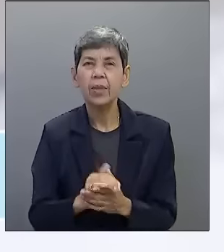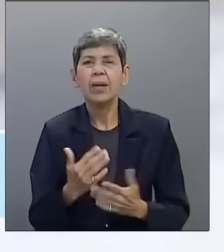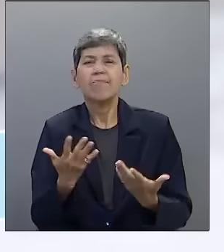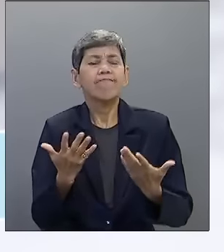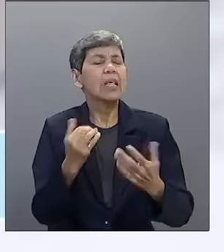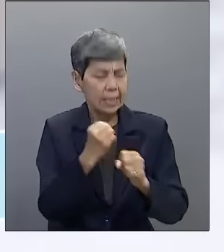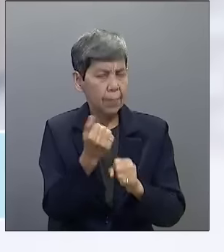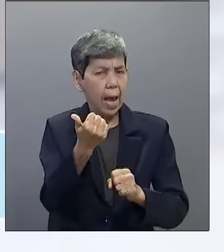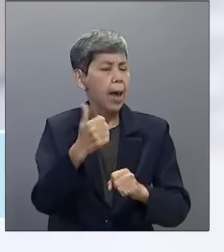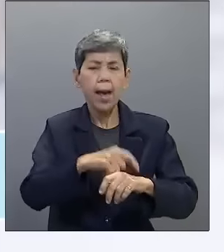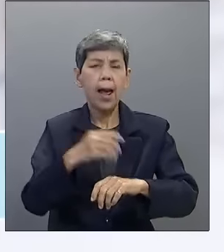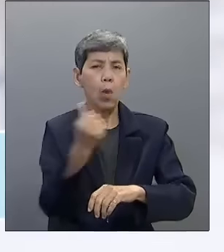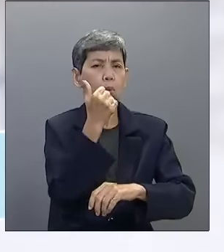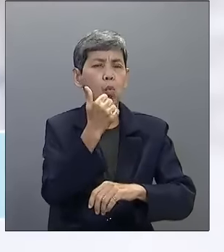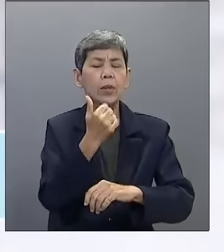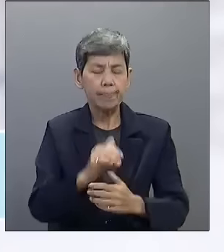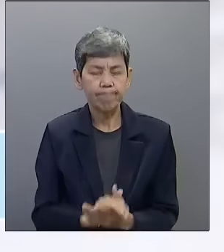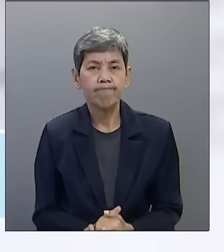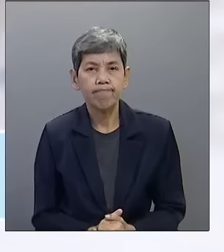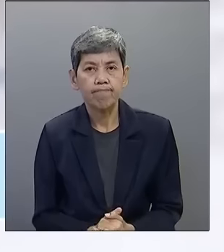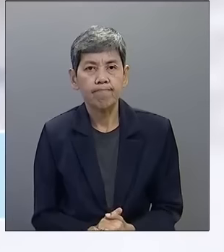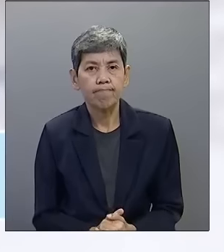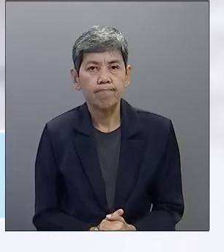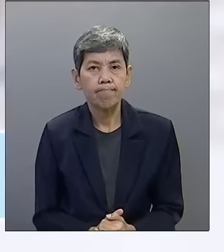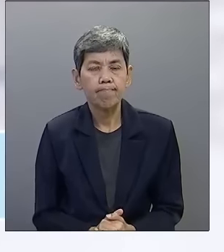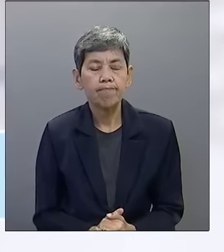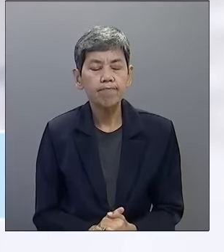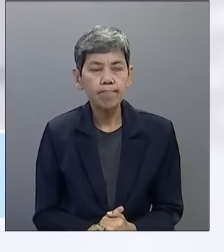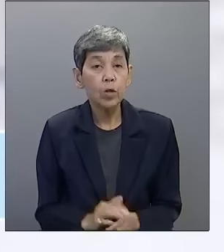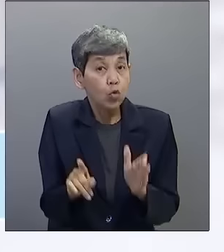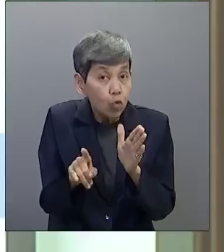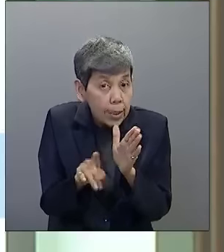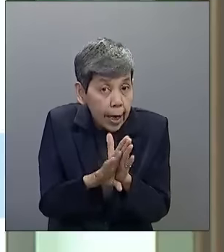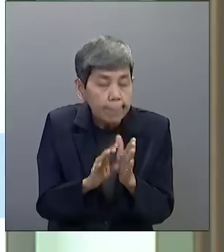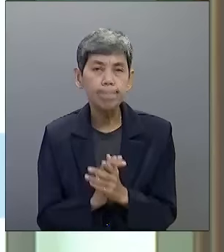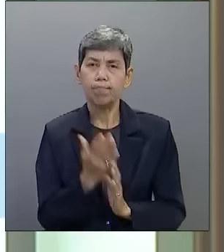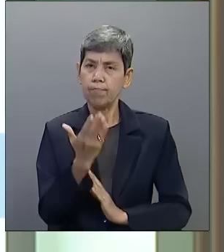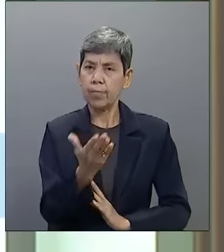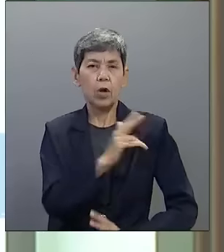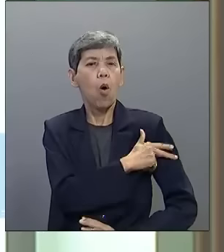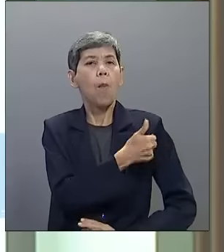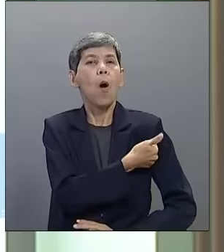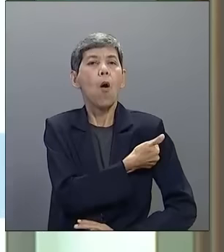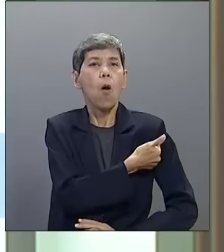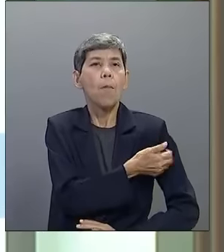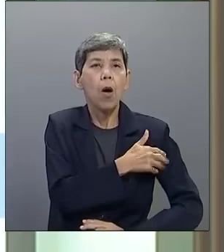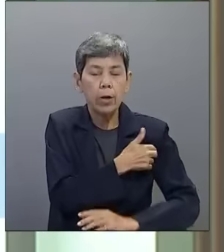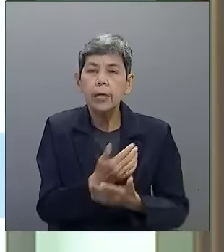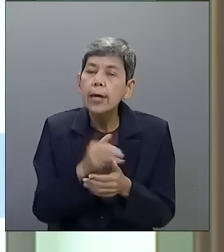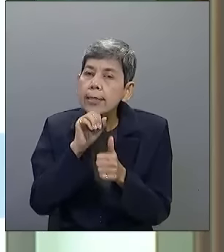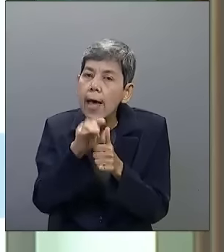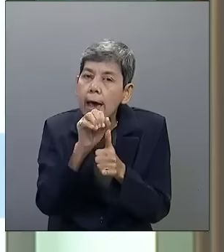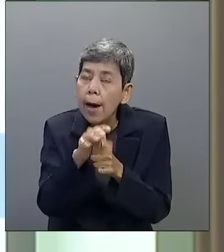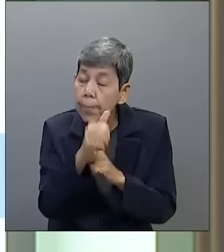ได้ช้า ครับครับสุดท้ายครับอาจารย์วสันต์ครับให้ฝากถึงการดำเนินชีวิตในช่ว